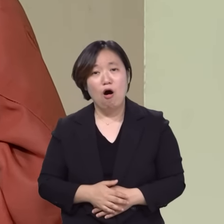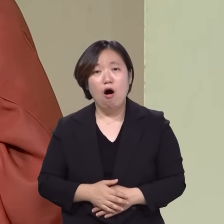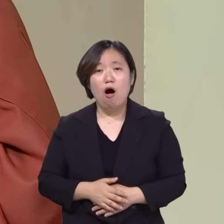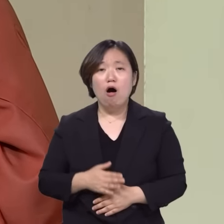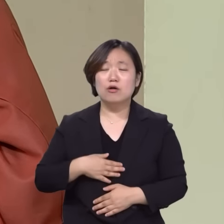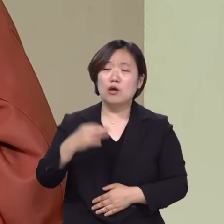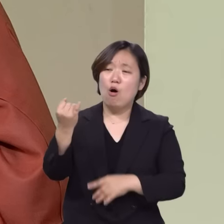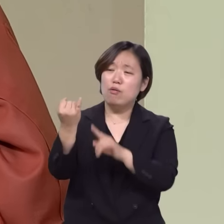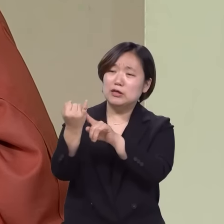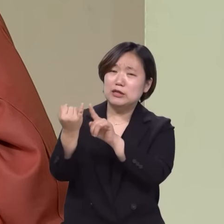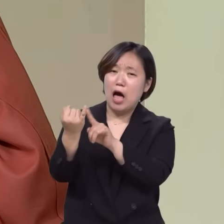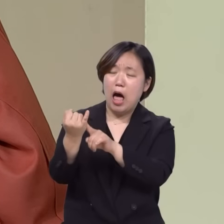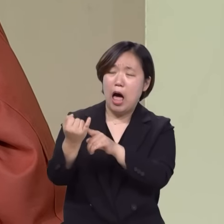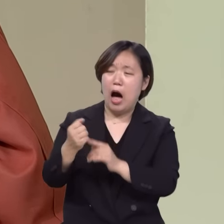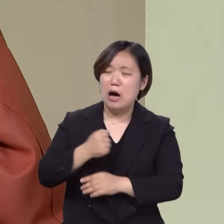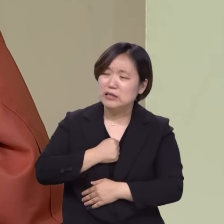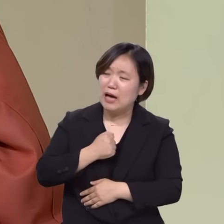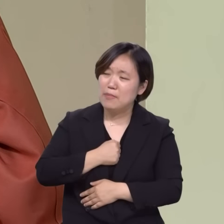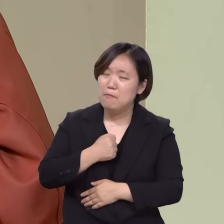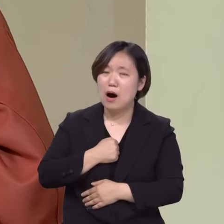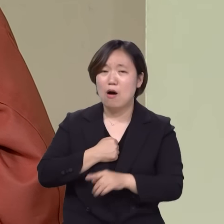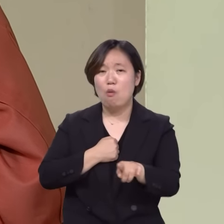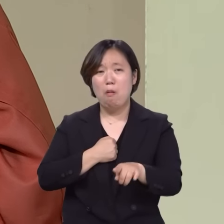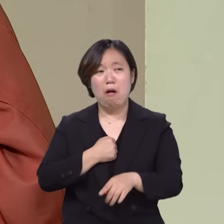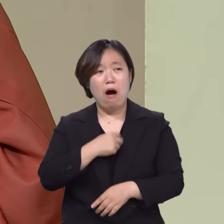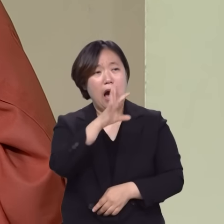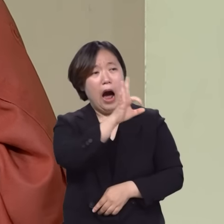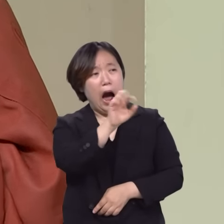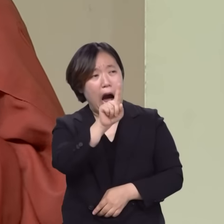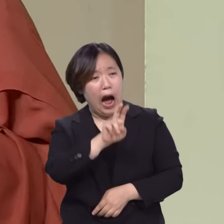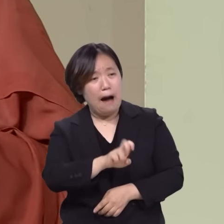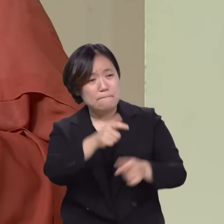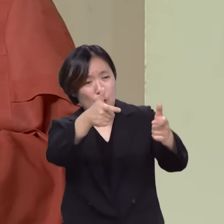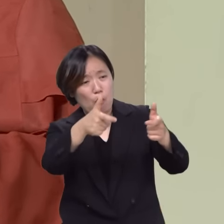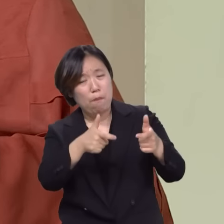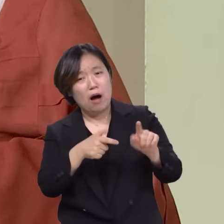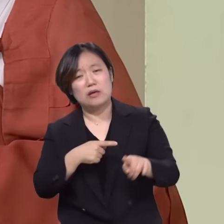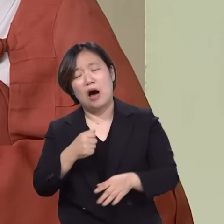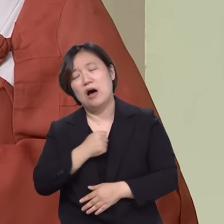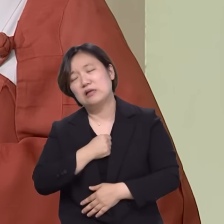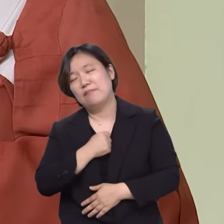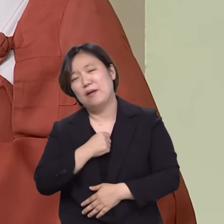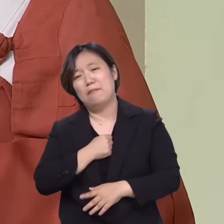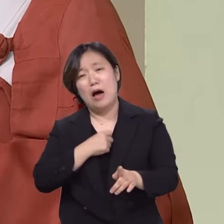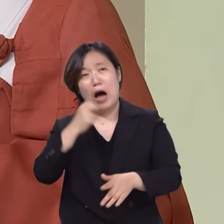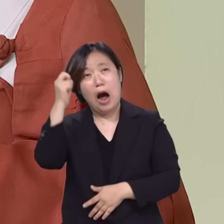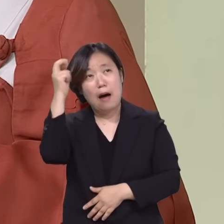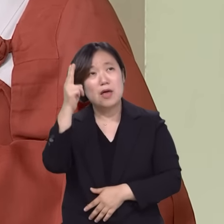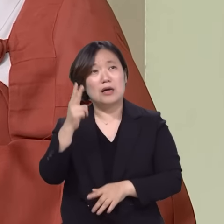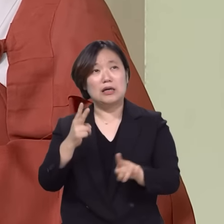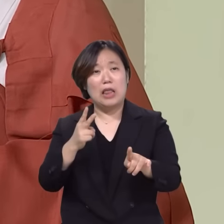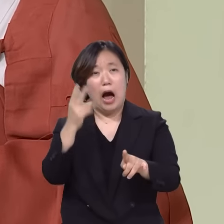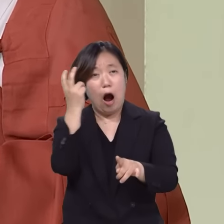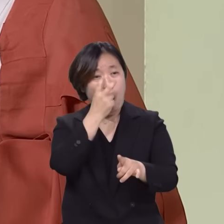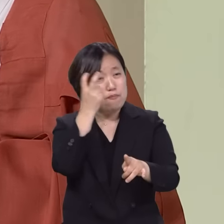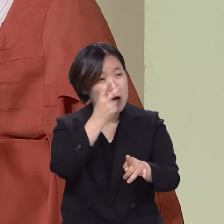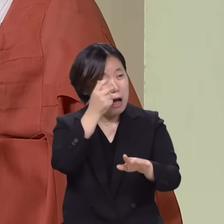불자님이 너무나 가슴이 답답하고 또 췌장암이라고 우리도 그렇잖아요 뭐 갑자기 검사받았는데